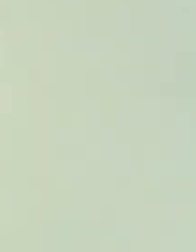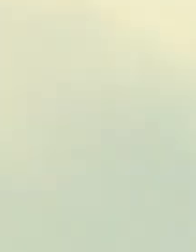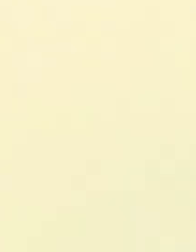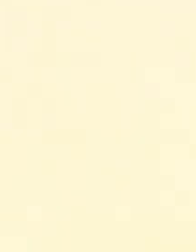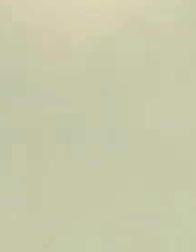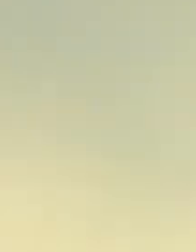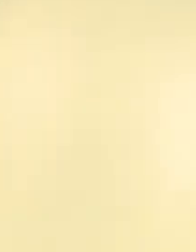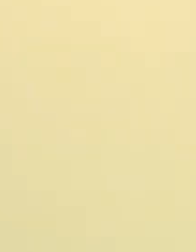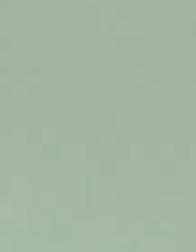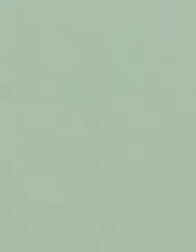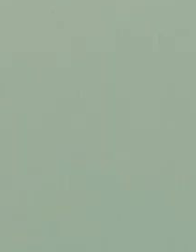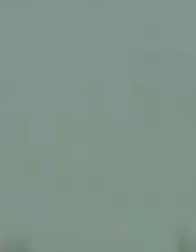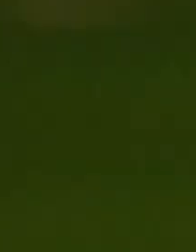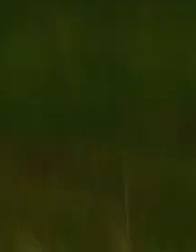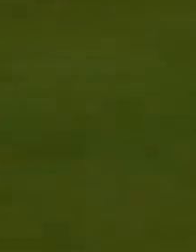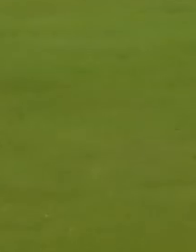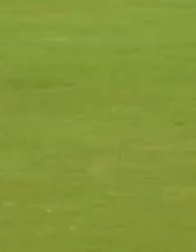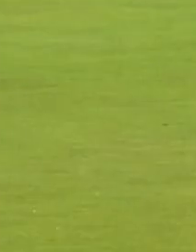오, 잘했다.